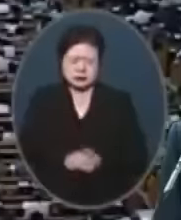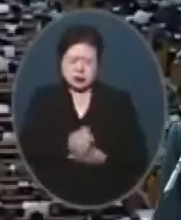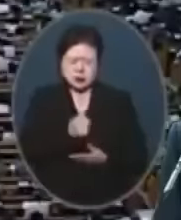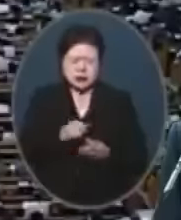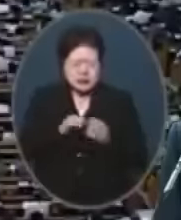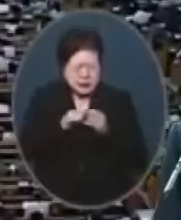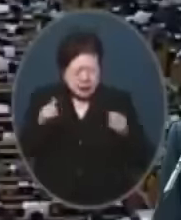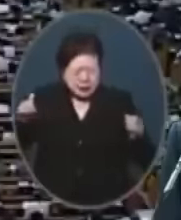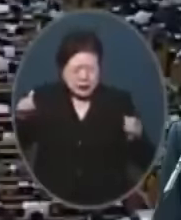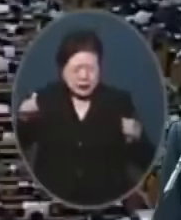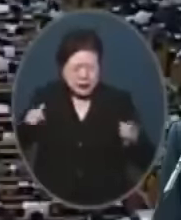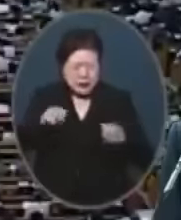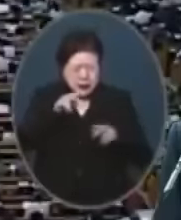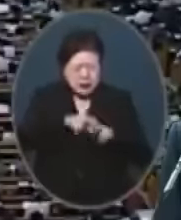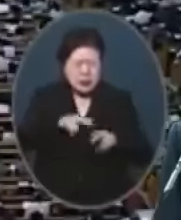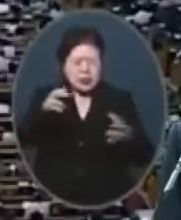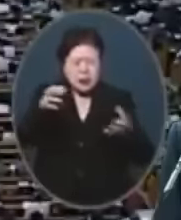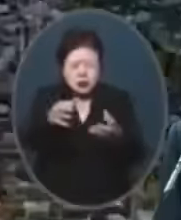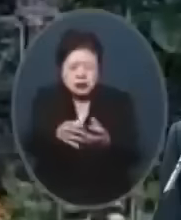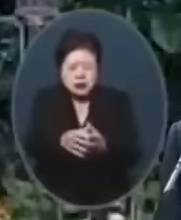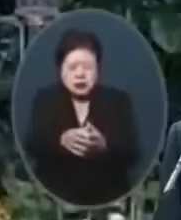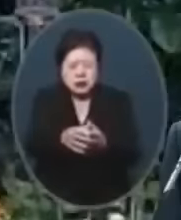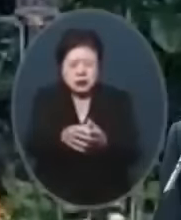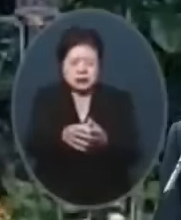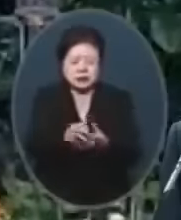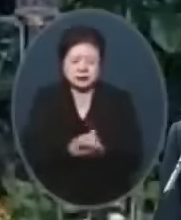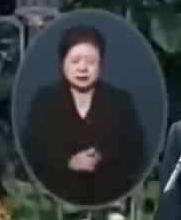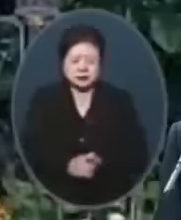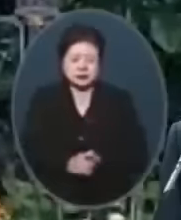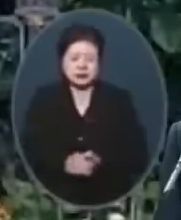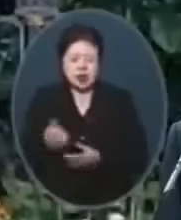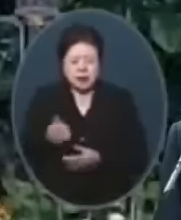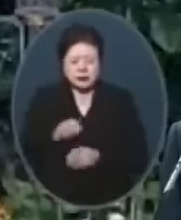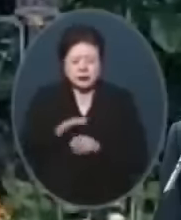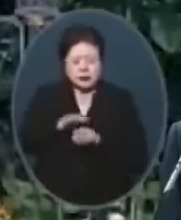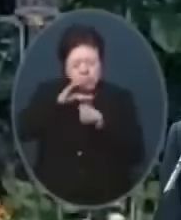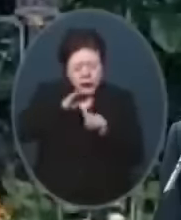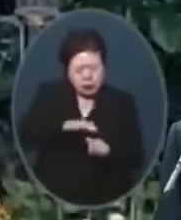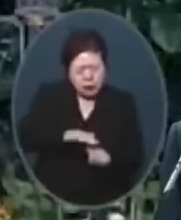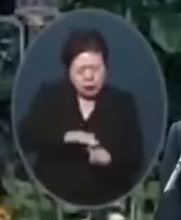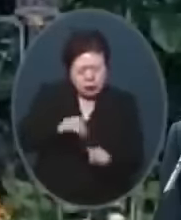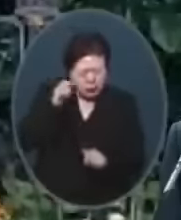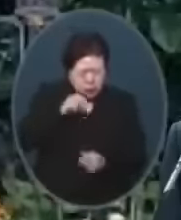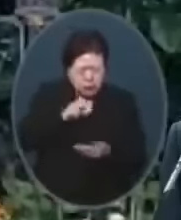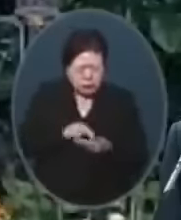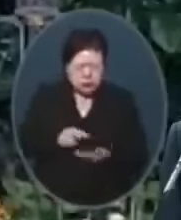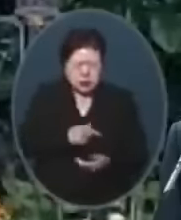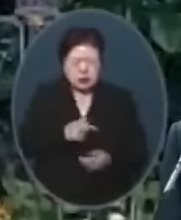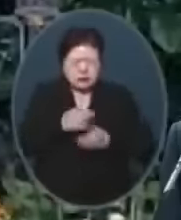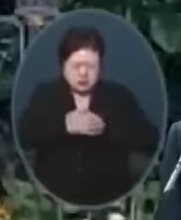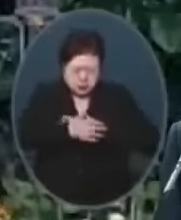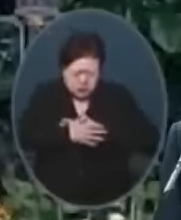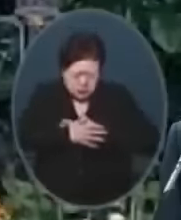주의 백성들이 이 자리에 모여서 아픈 대수를 얹고 어려운 문제에 가슴을